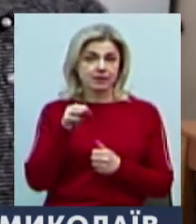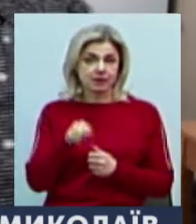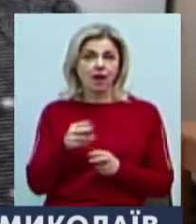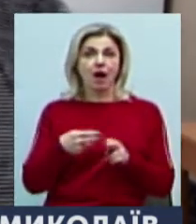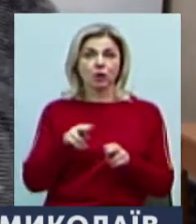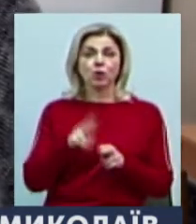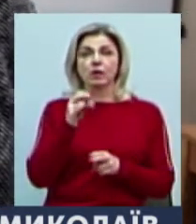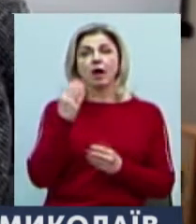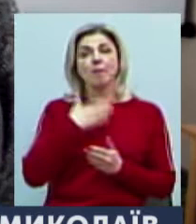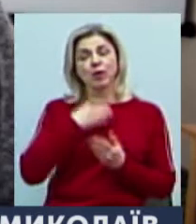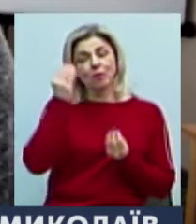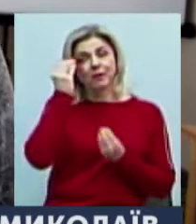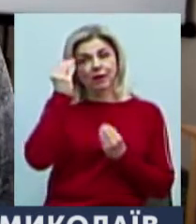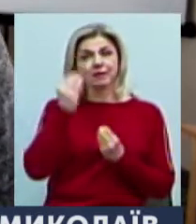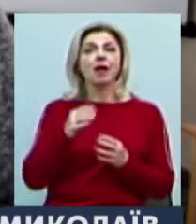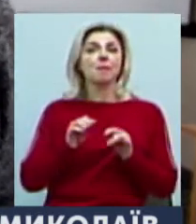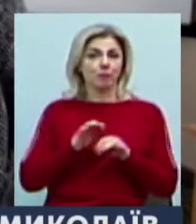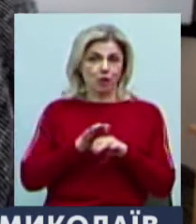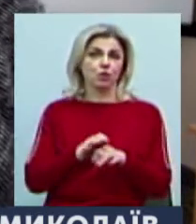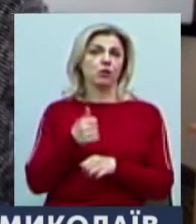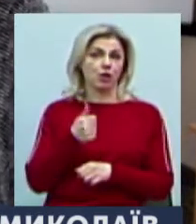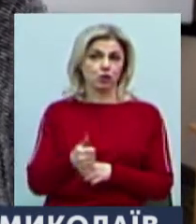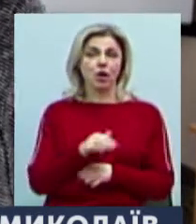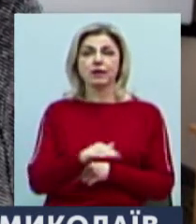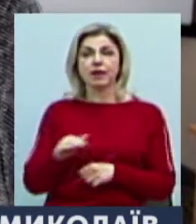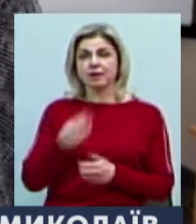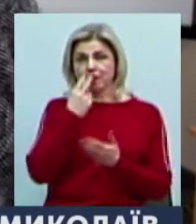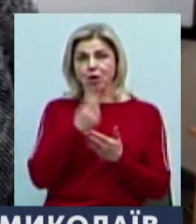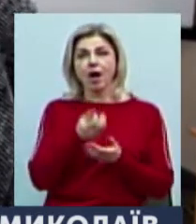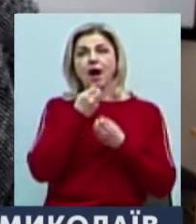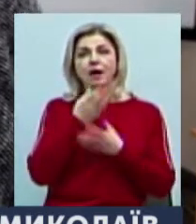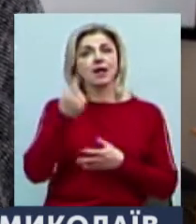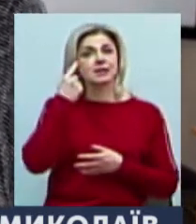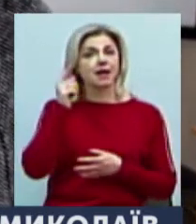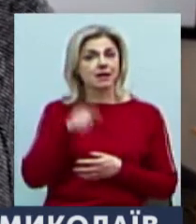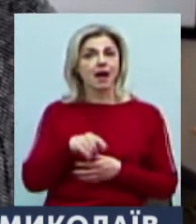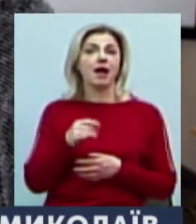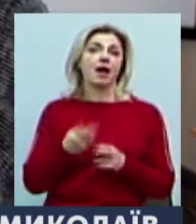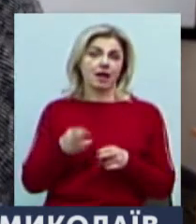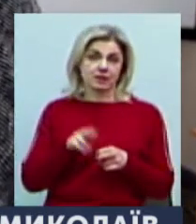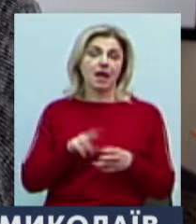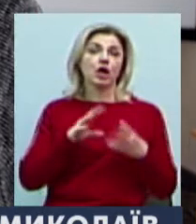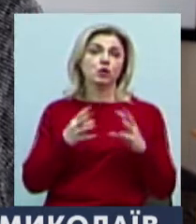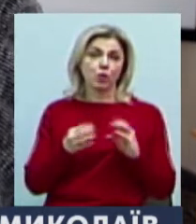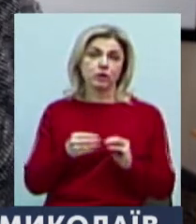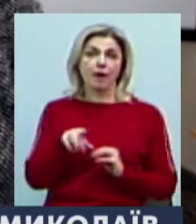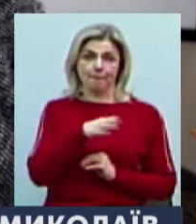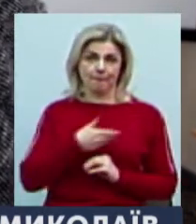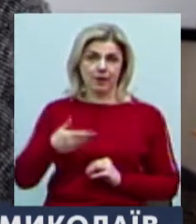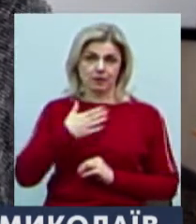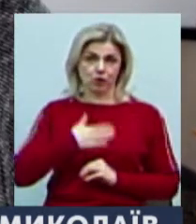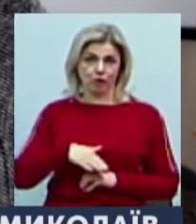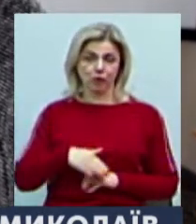на мою думку, пройшов. Діти показали гарні знання, тобто результатами ми